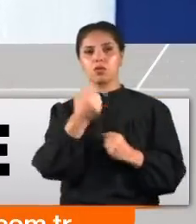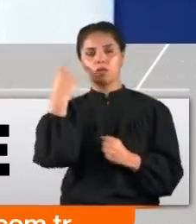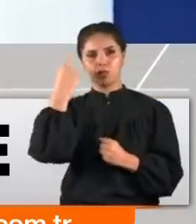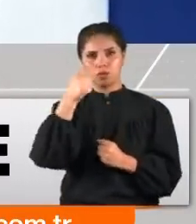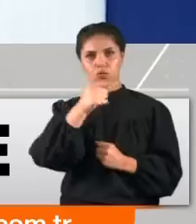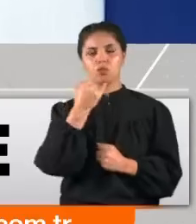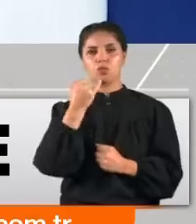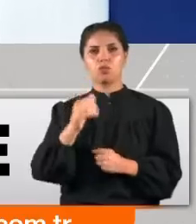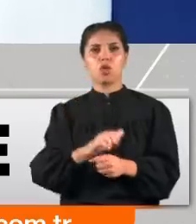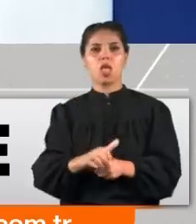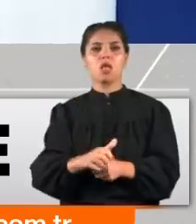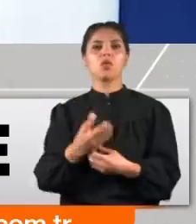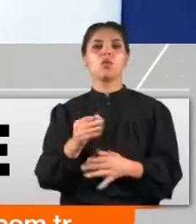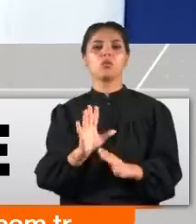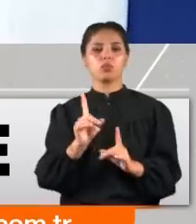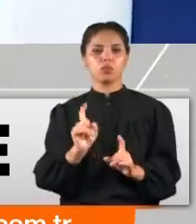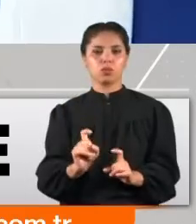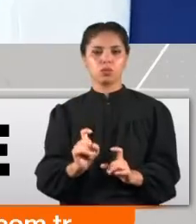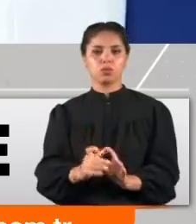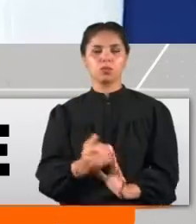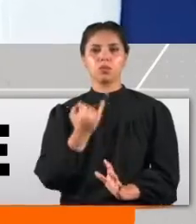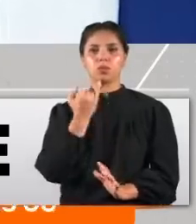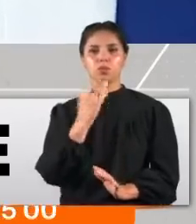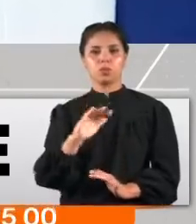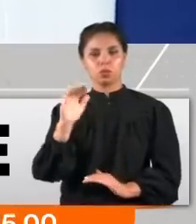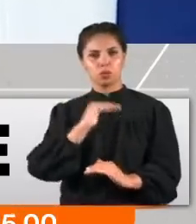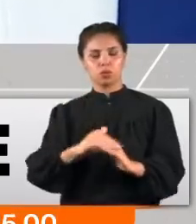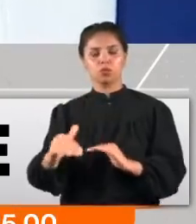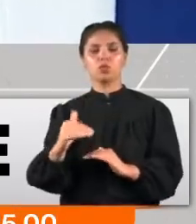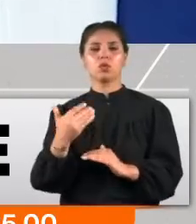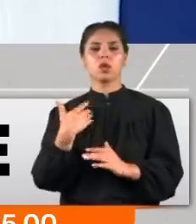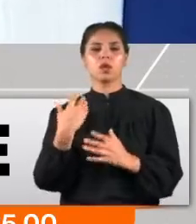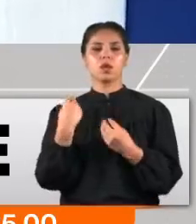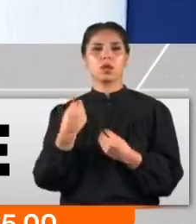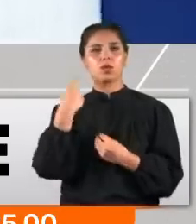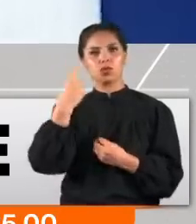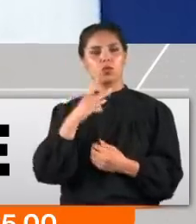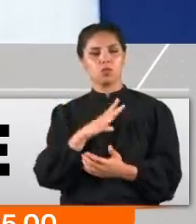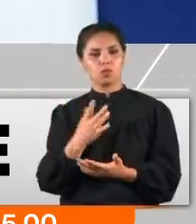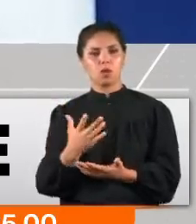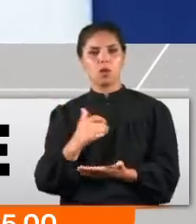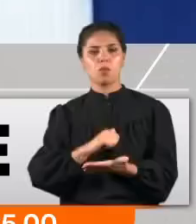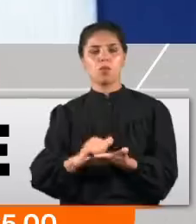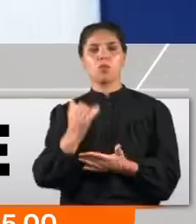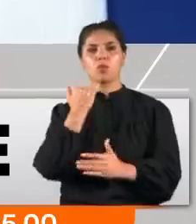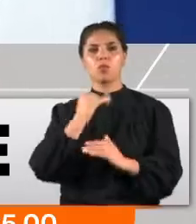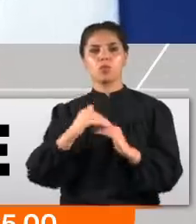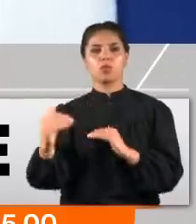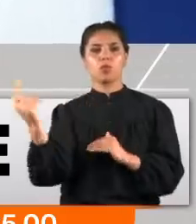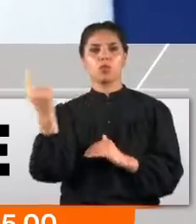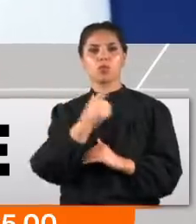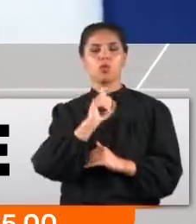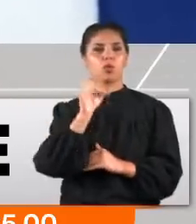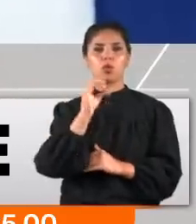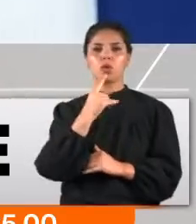müşteri ezilmiş olmuyor mu? Müşterimizi, vatandaşımızı da çok iyi düşünüyoruz. Bütün müşterilerimiz